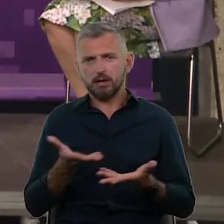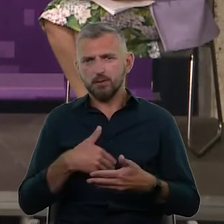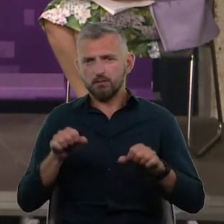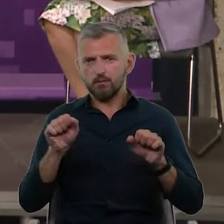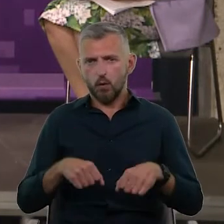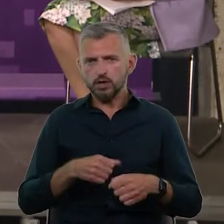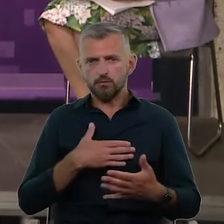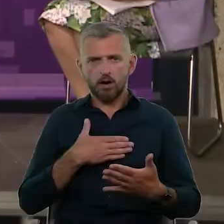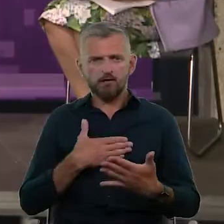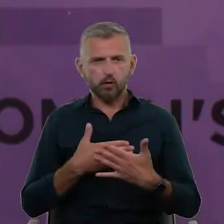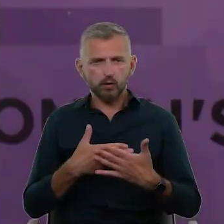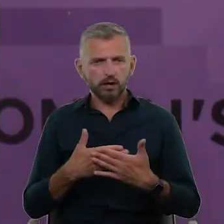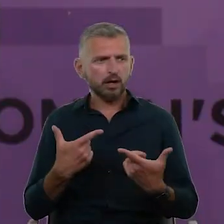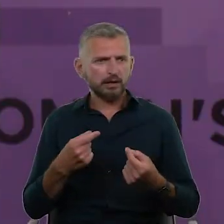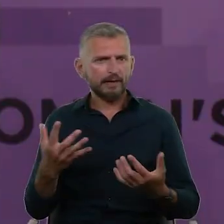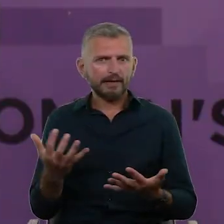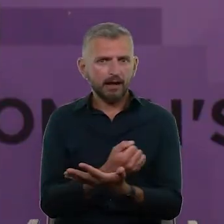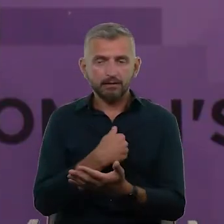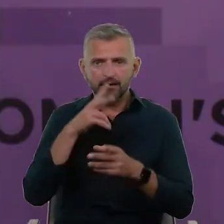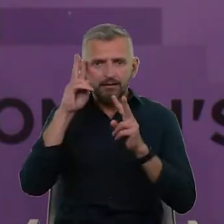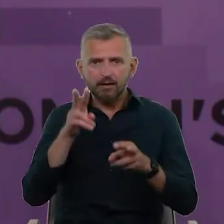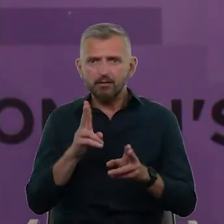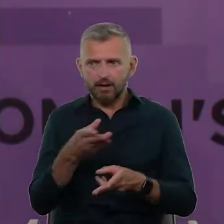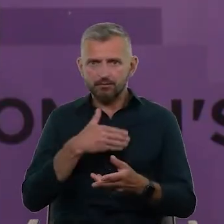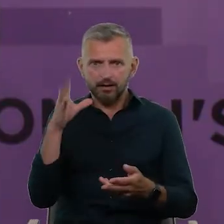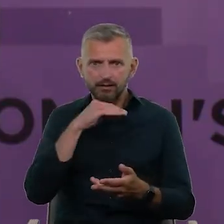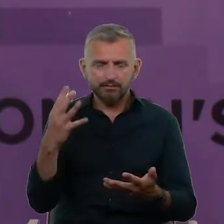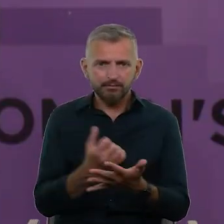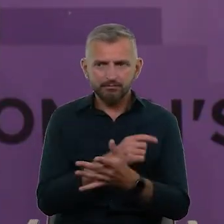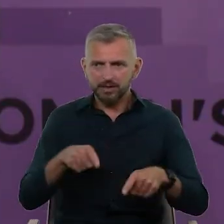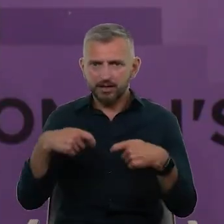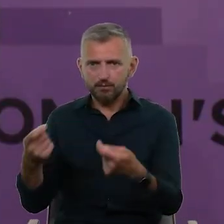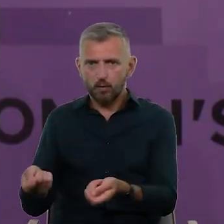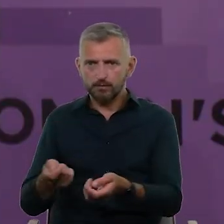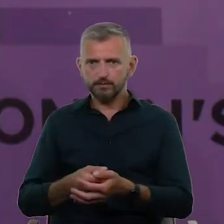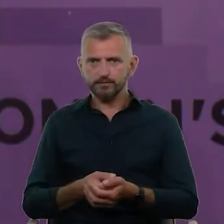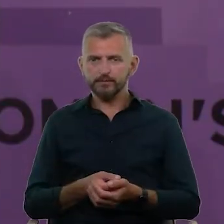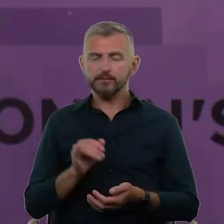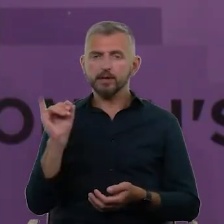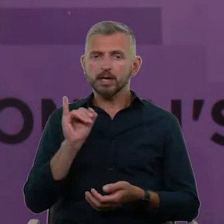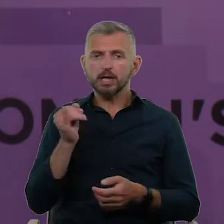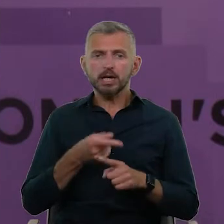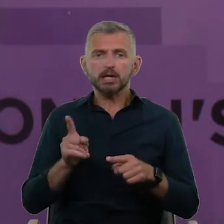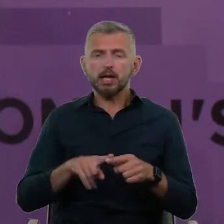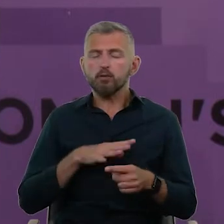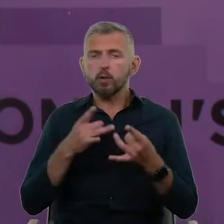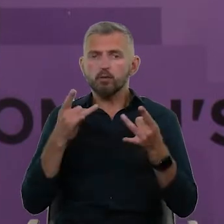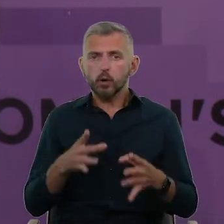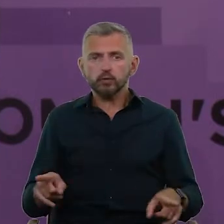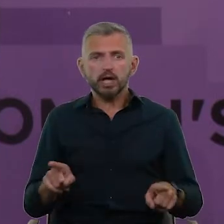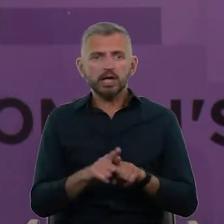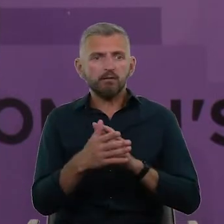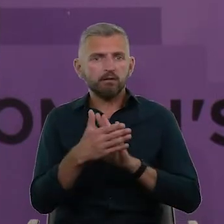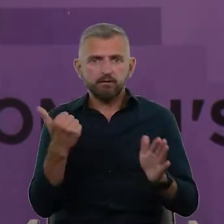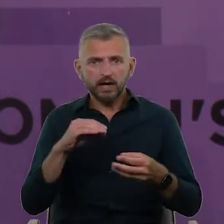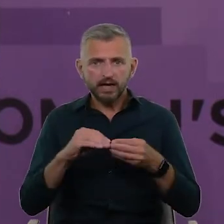можемо волонтери десь дістати, я не знаю, як ми їх десь дістаємо і передаємо. І це було просто такий виклик,